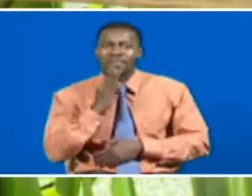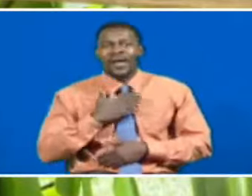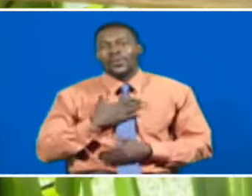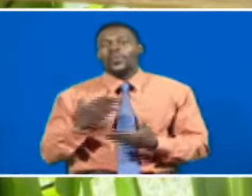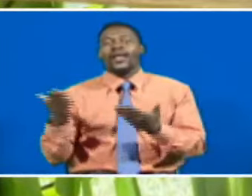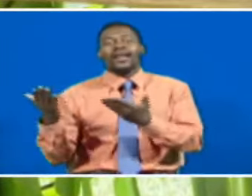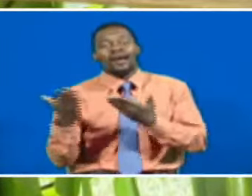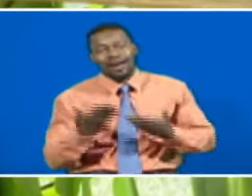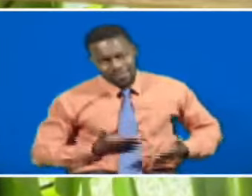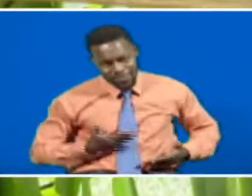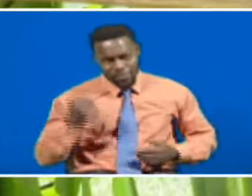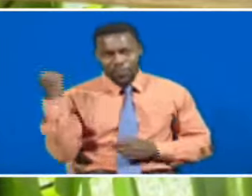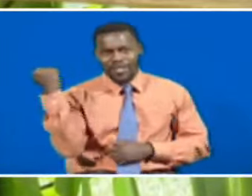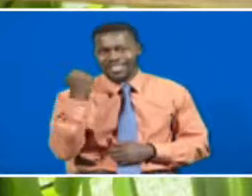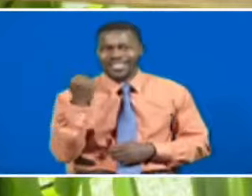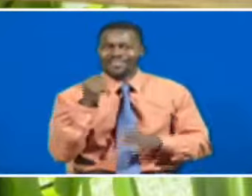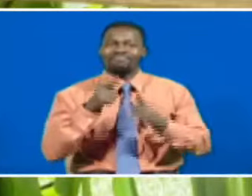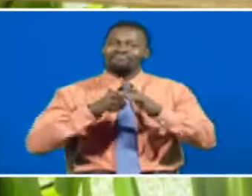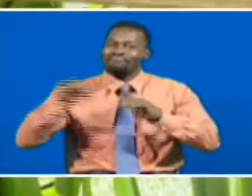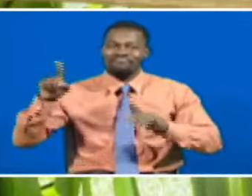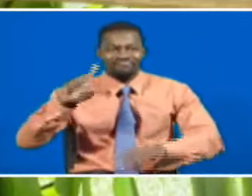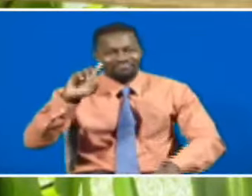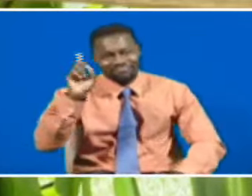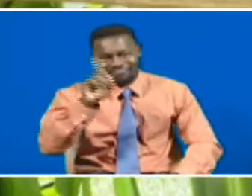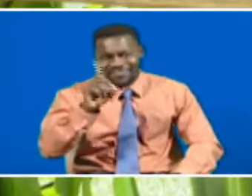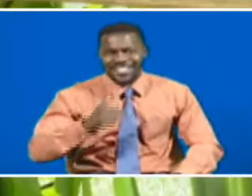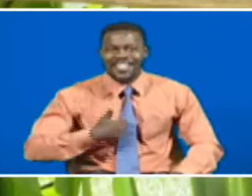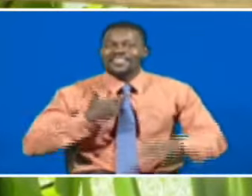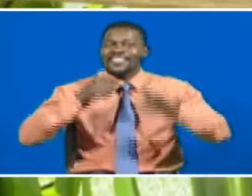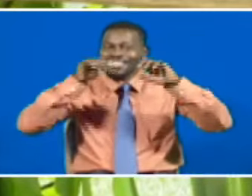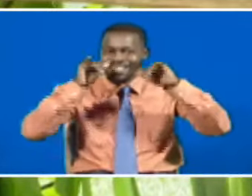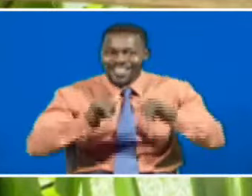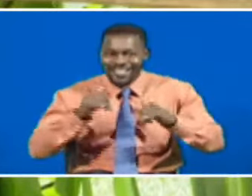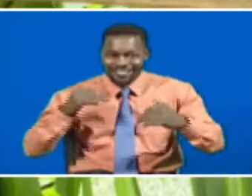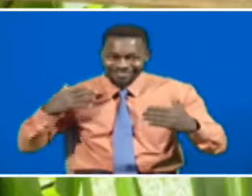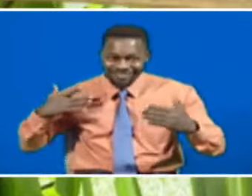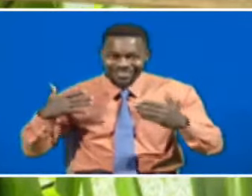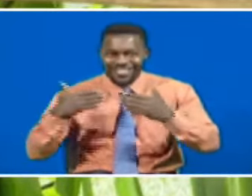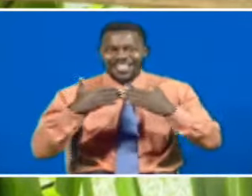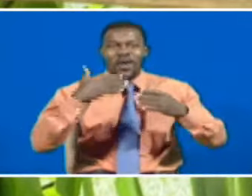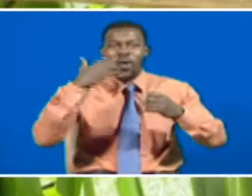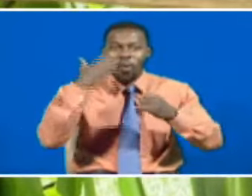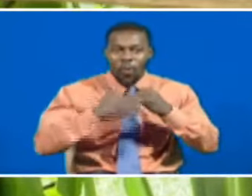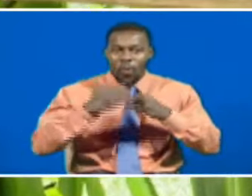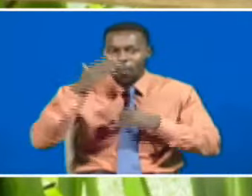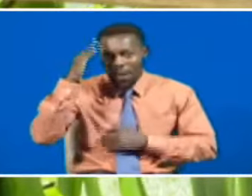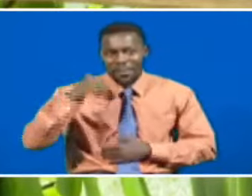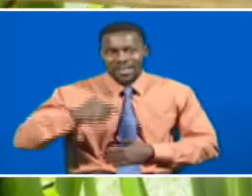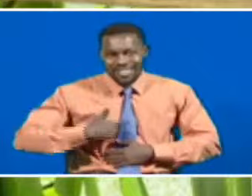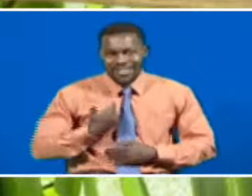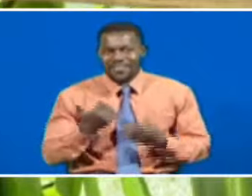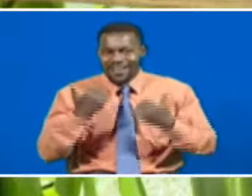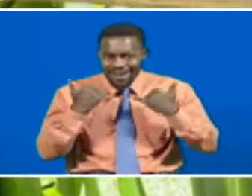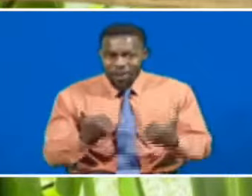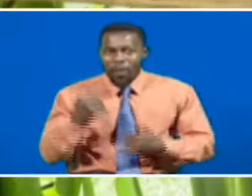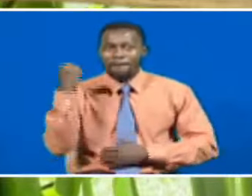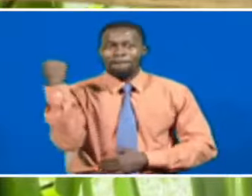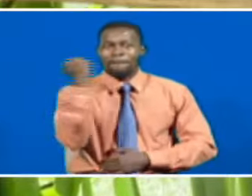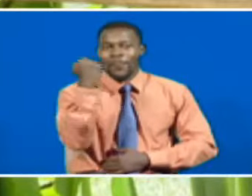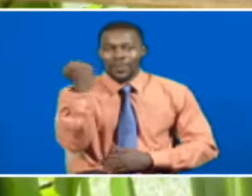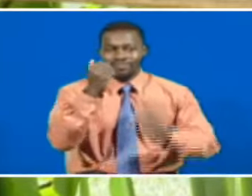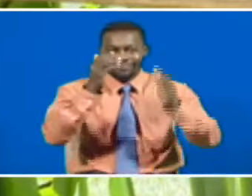siasa. Sitatoroka, mimi niko hapa mpaka mwisho. Kwa sababu wakati umeanza safari, wakati umeanza ndoto